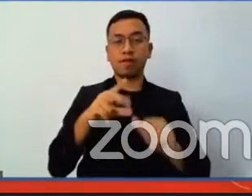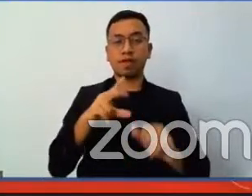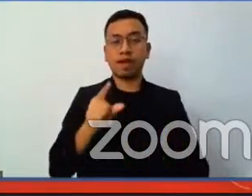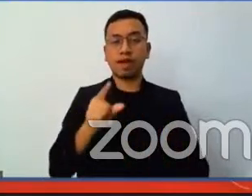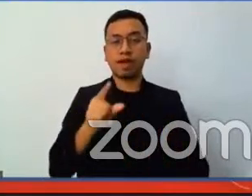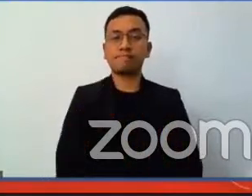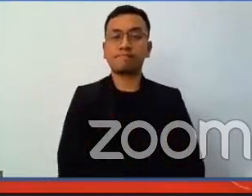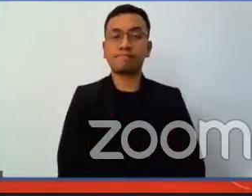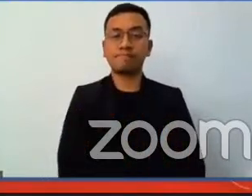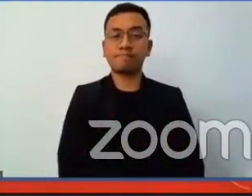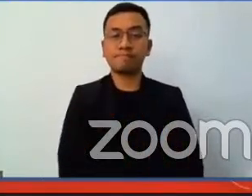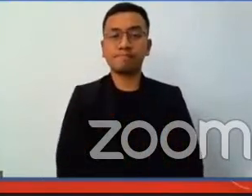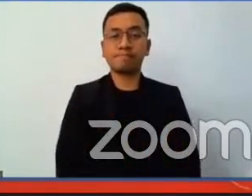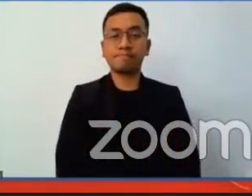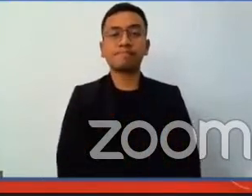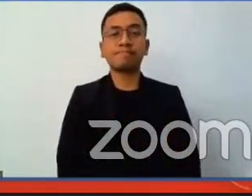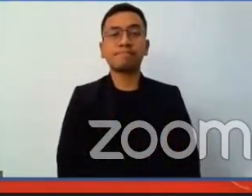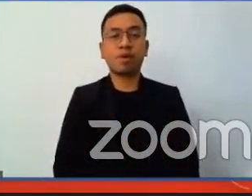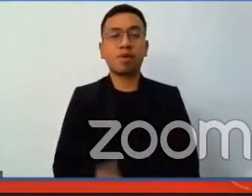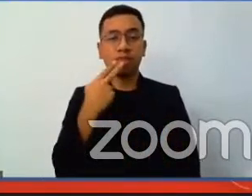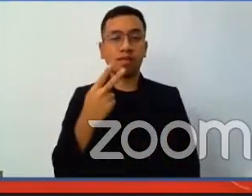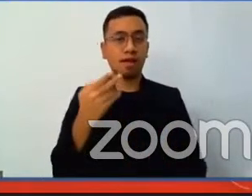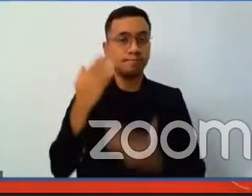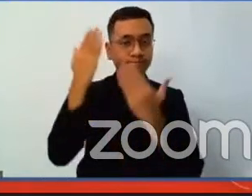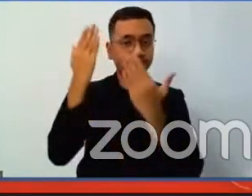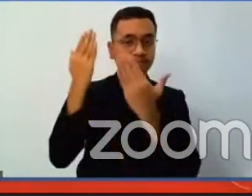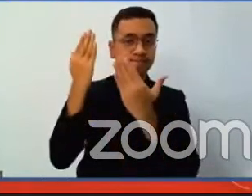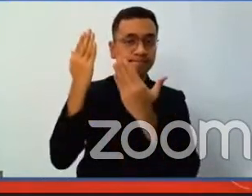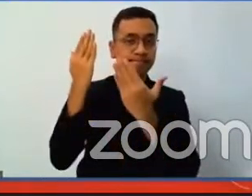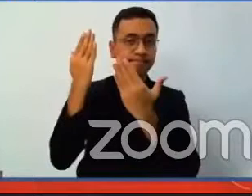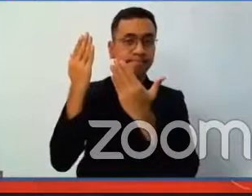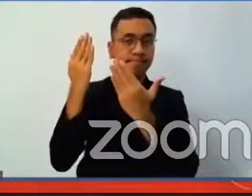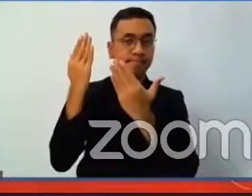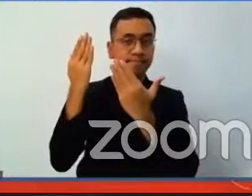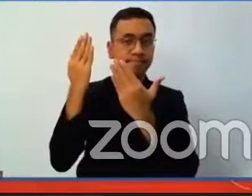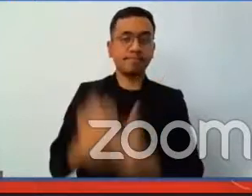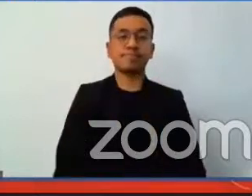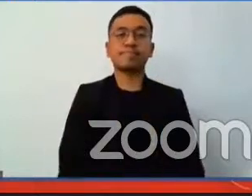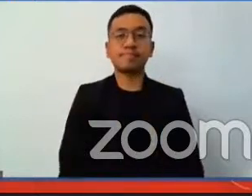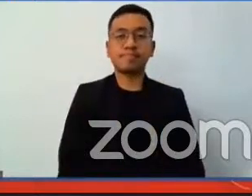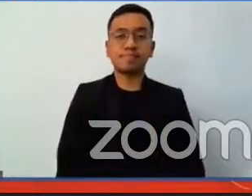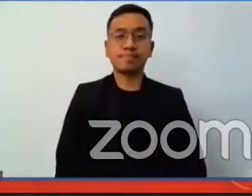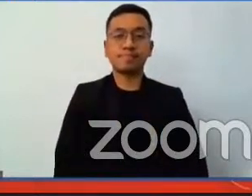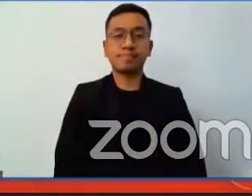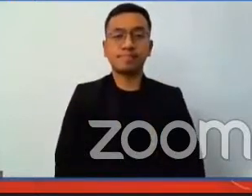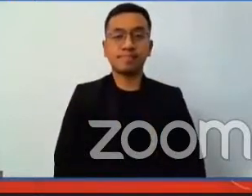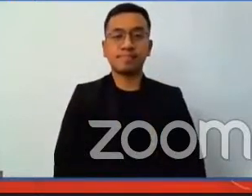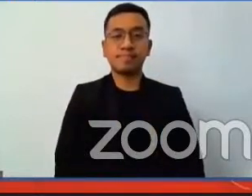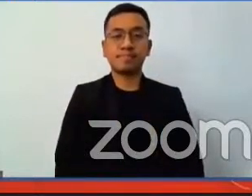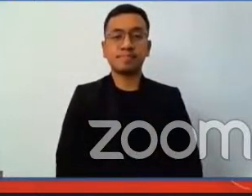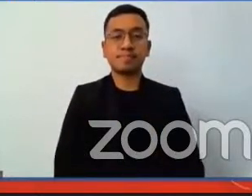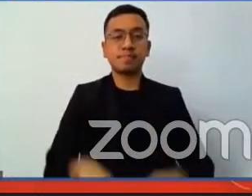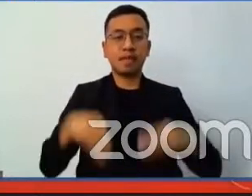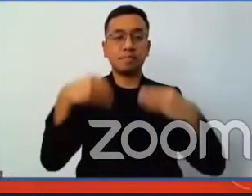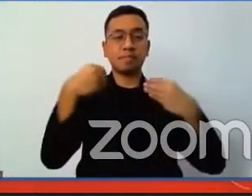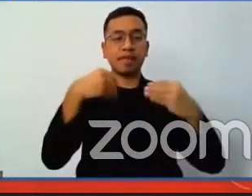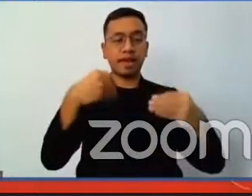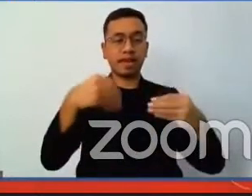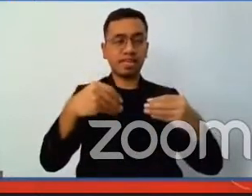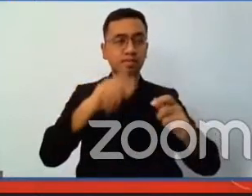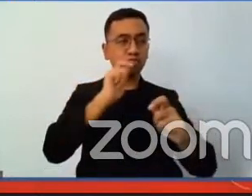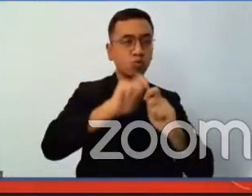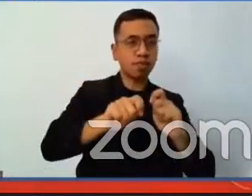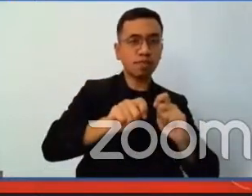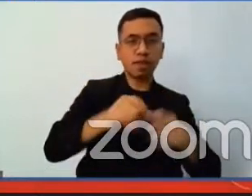beliau. Adakah tips menyusun bahan ajar supaya bisa tetap menarik dan